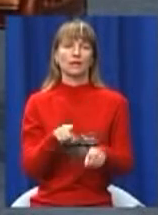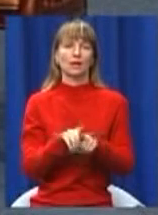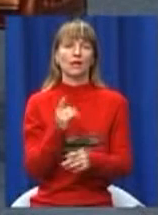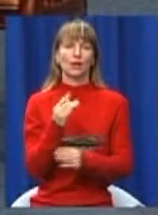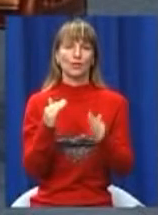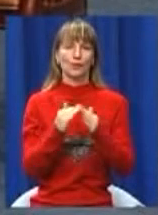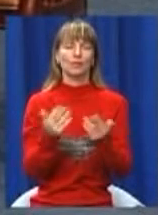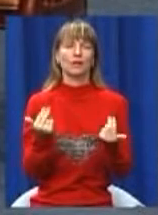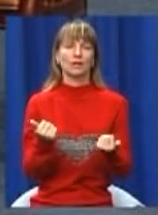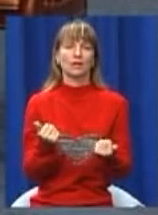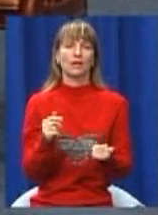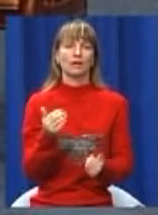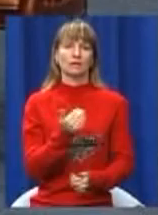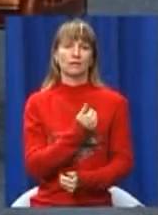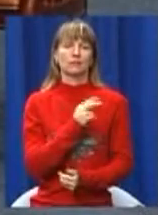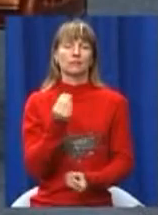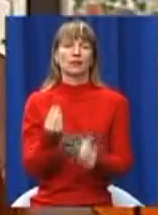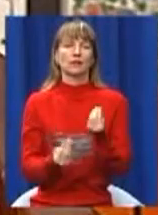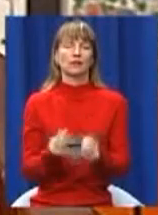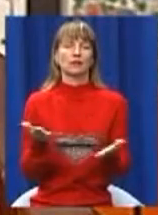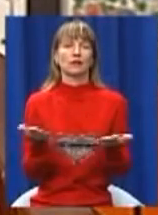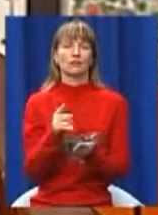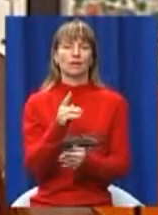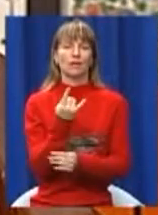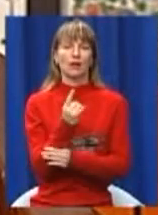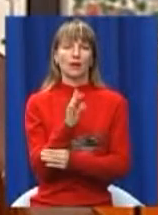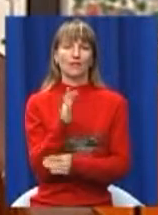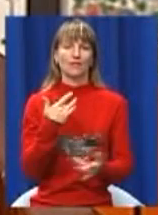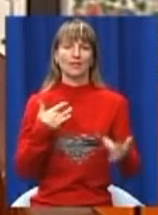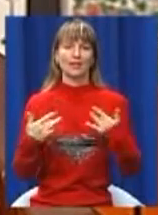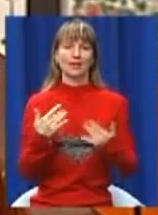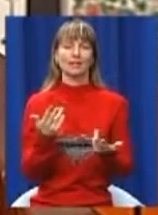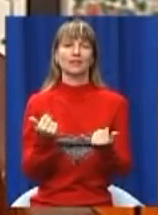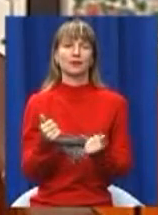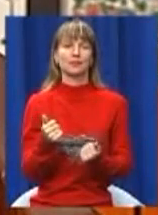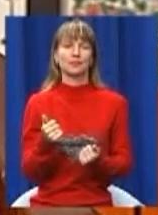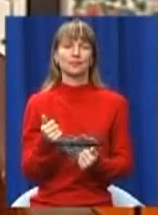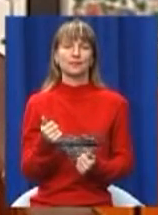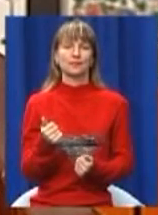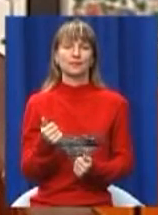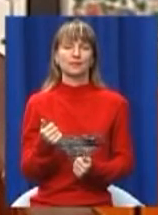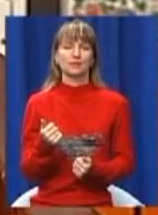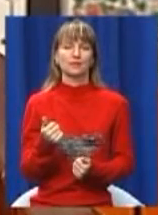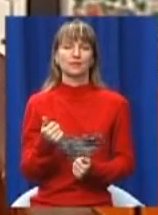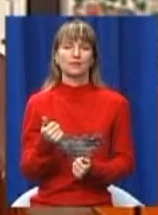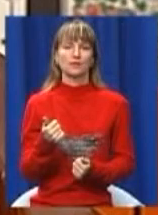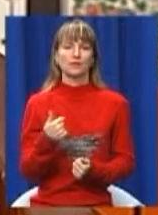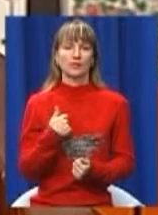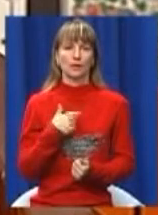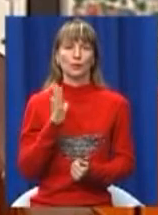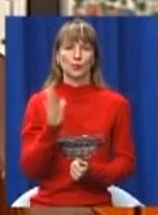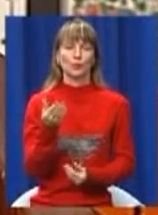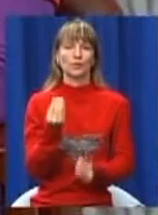додому? Так. А хотіла б ти грати якусь там лялькою в театрі цьому ляльку? Так, я люблю грати з своїм